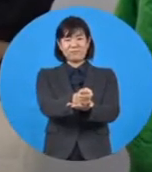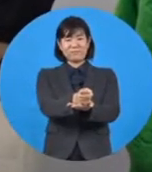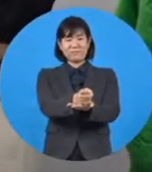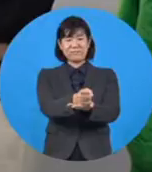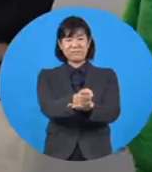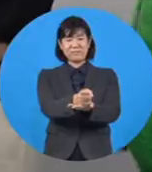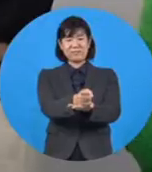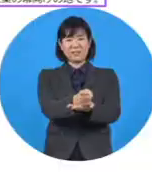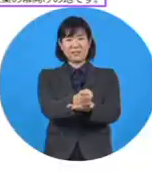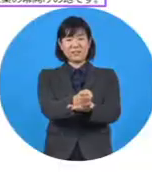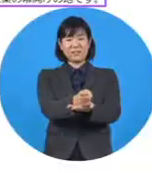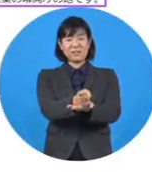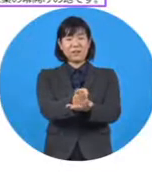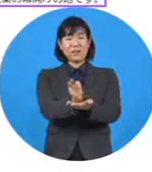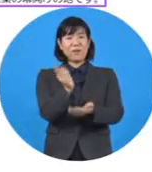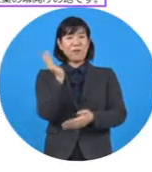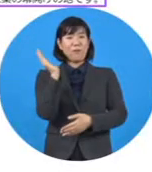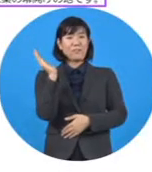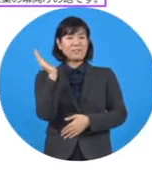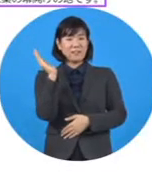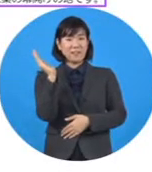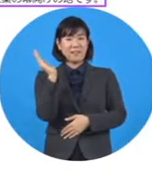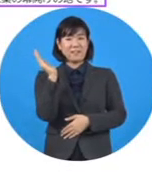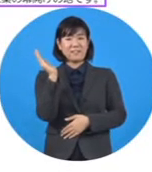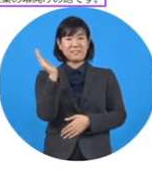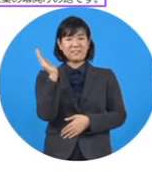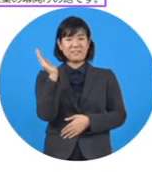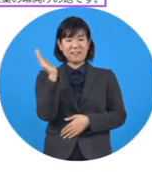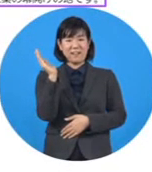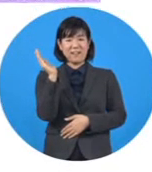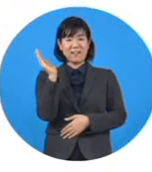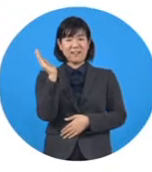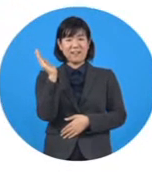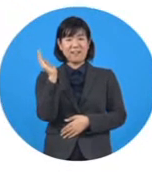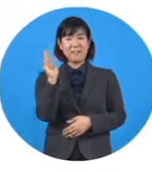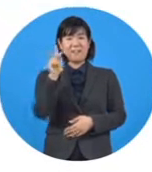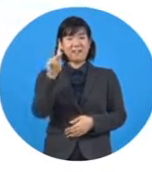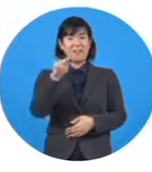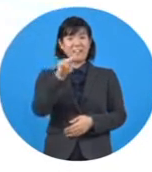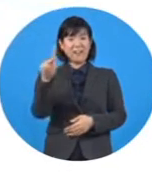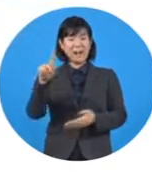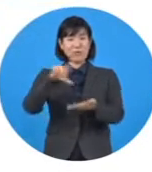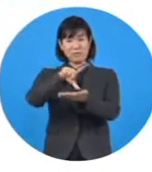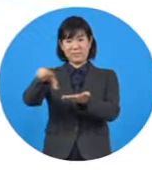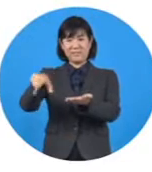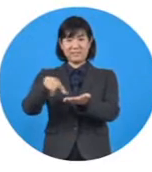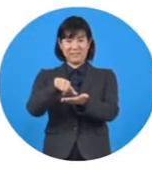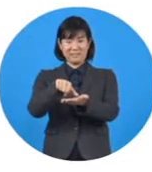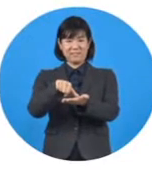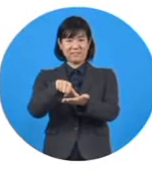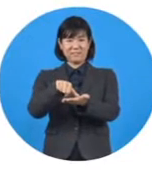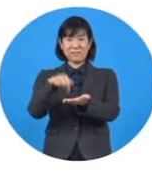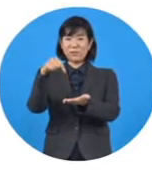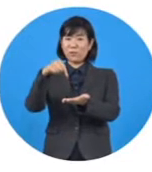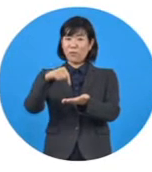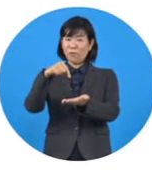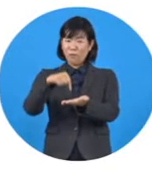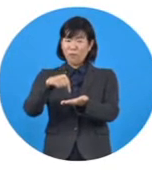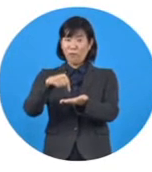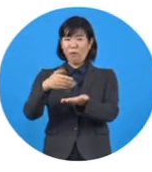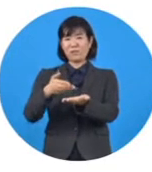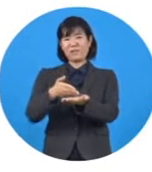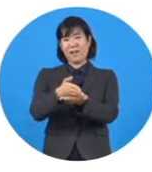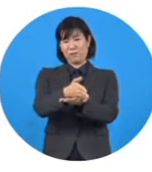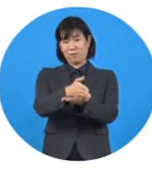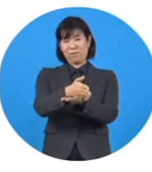こちらがですね、先ほどお話しした、近代工業発祥の地香川になります。 ここから区内